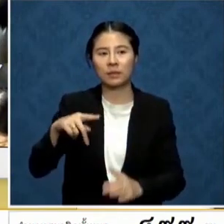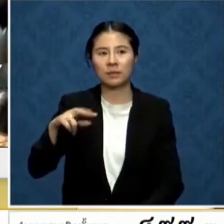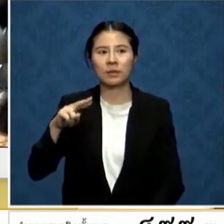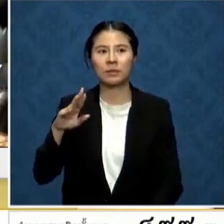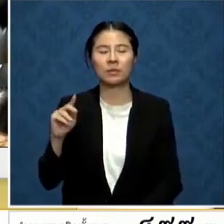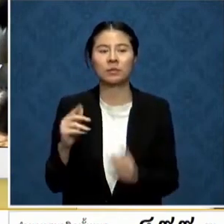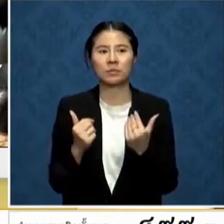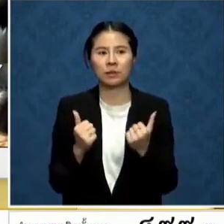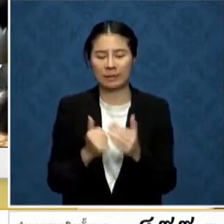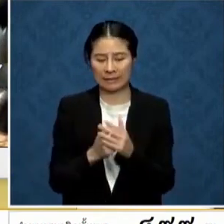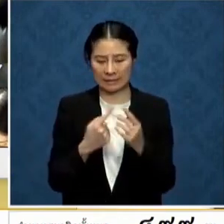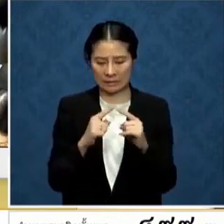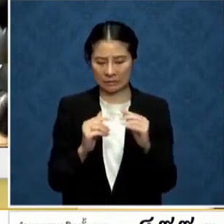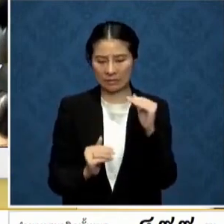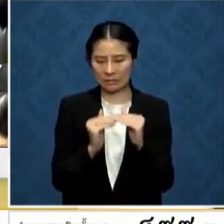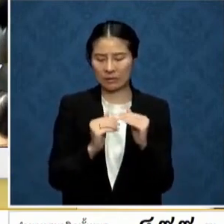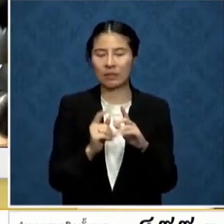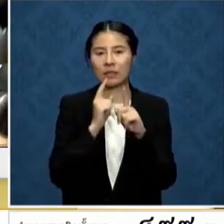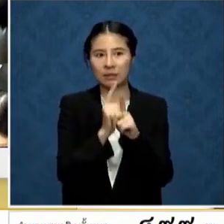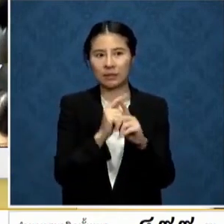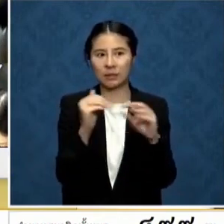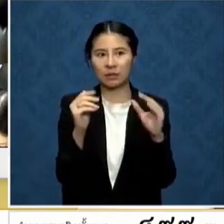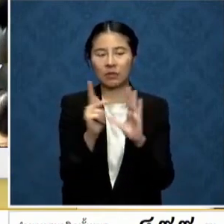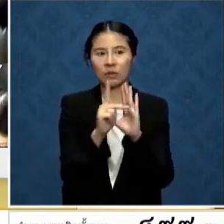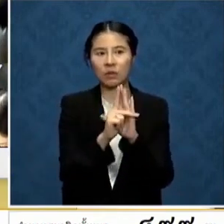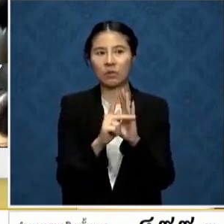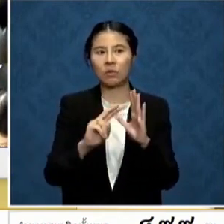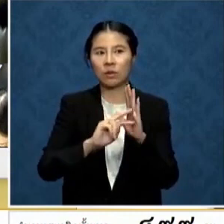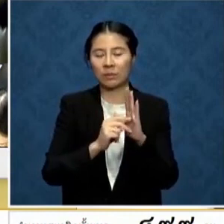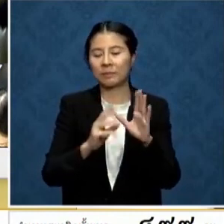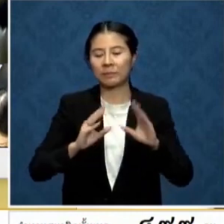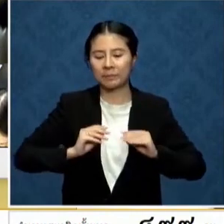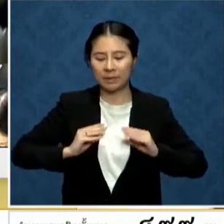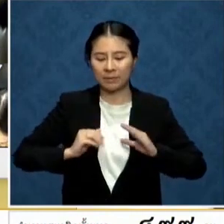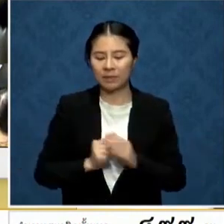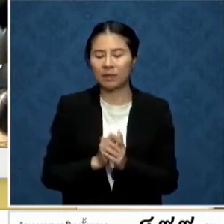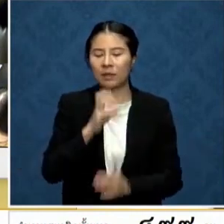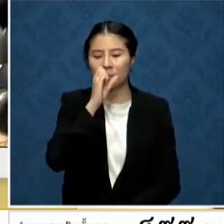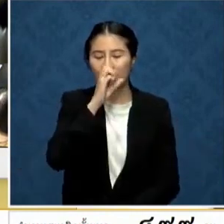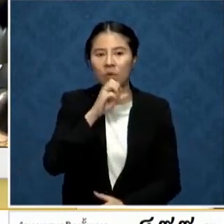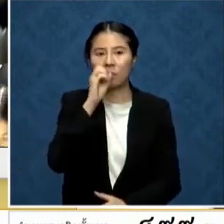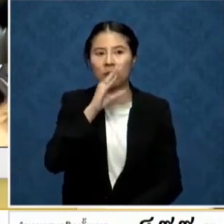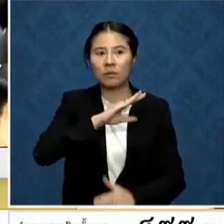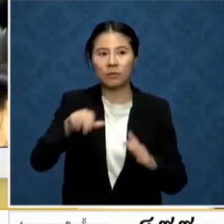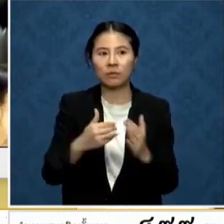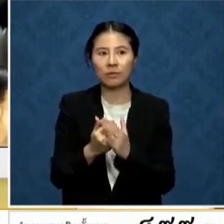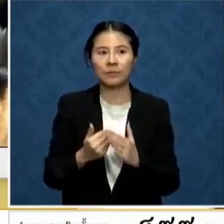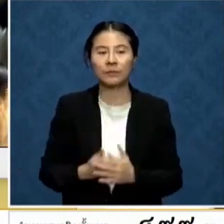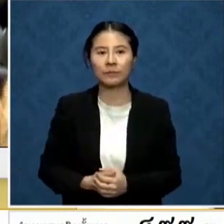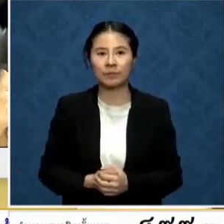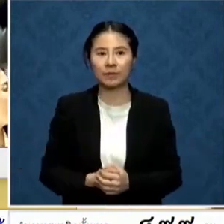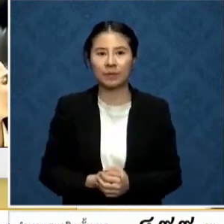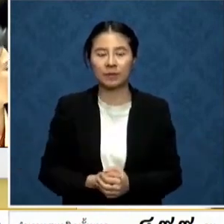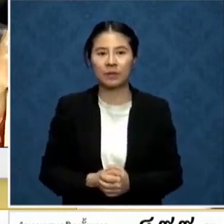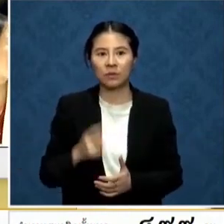วันนี้เนี่ยผมไม่ลุกขึ้นมาใช้สิทธิ์ตามข้อบังคับเนี้ยก็เหมือนกับผมยอมแพ้ตั้งแต่ไม่ลองได้ลองเสนอกับเพื่อนสมาชิกจนวินาทีสุดท้ายนะครับถึง